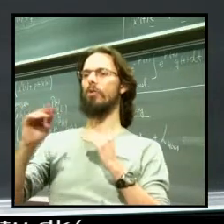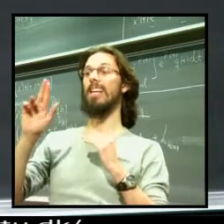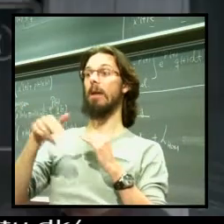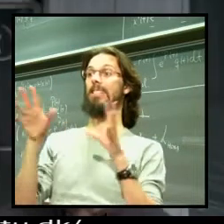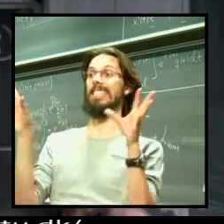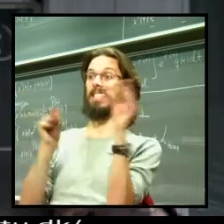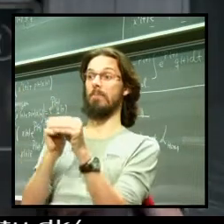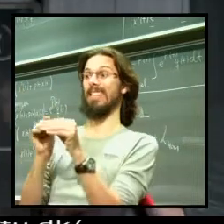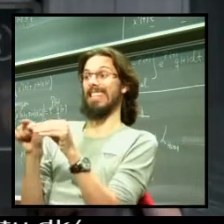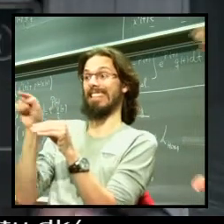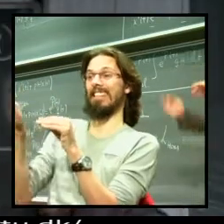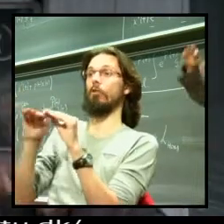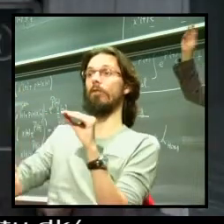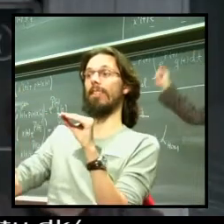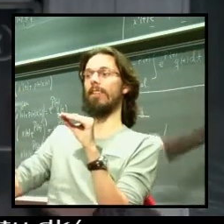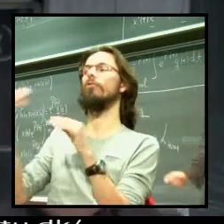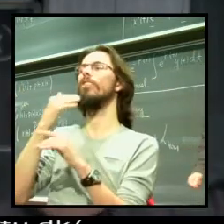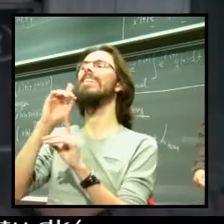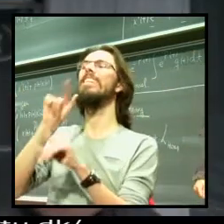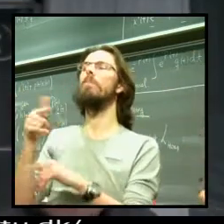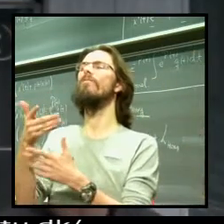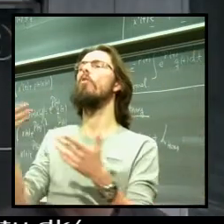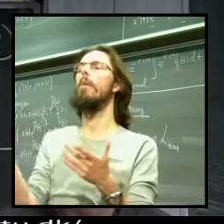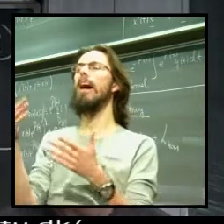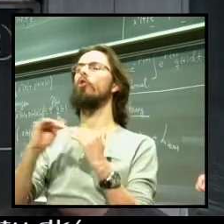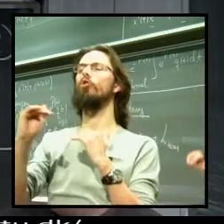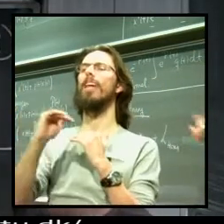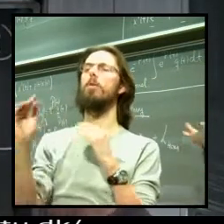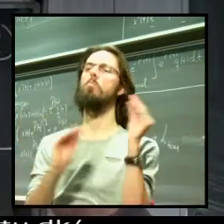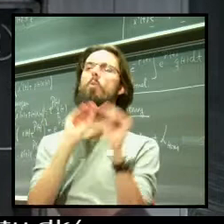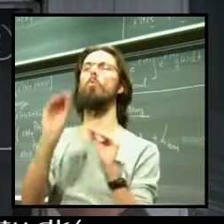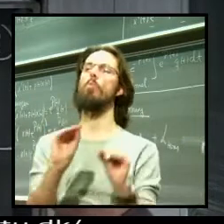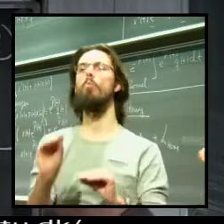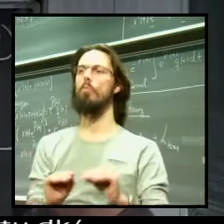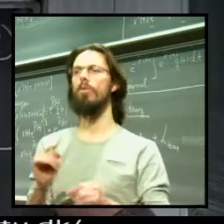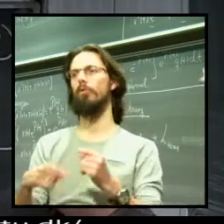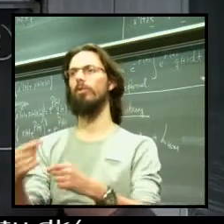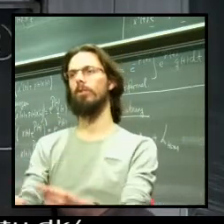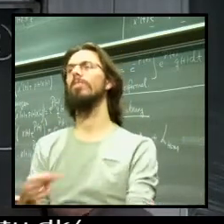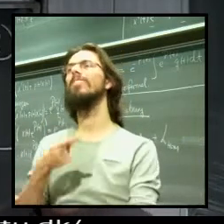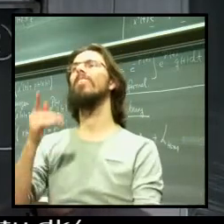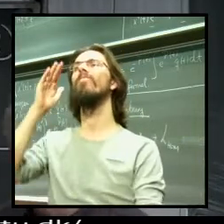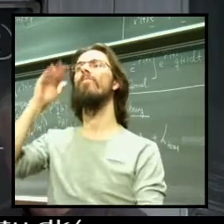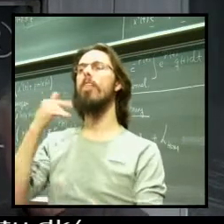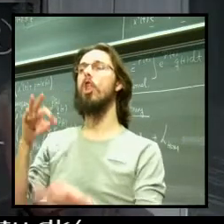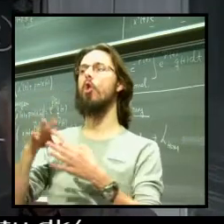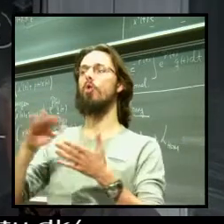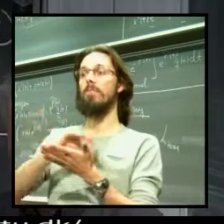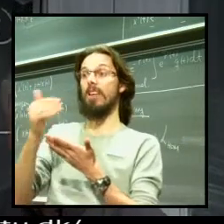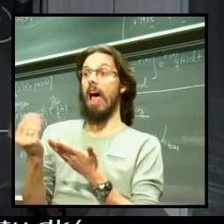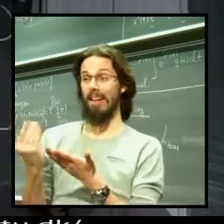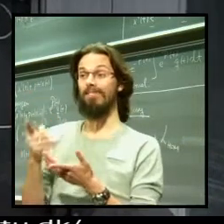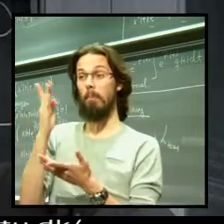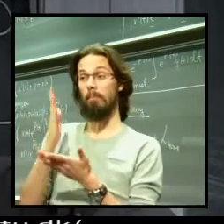her. Fordi ligegyldigt hvor mange konstanter I måtte fylde på hen ad vejen, så ved I, at løsningsmængden har den her